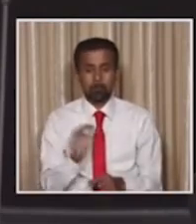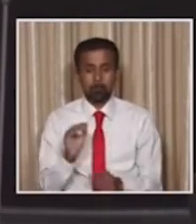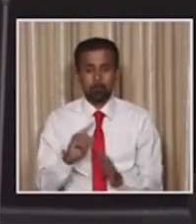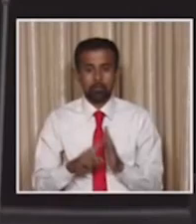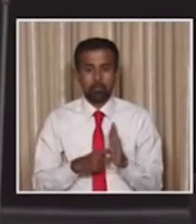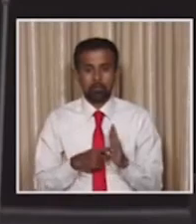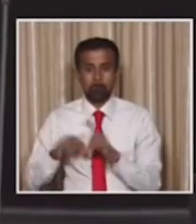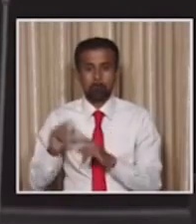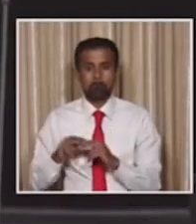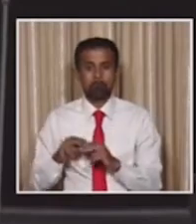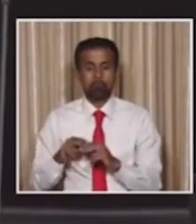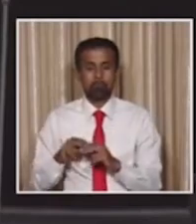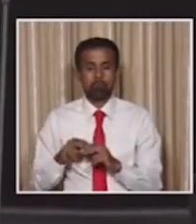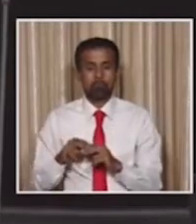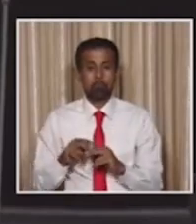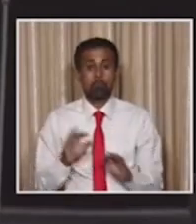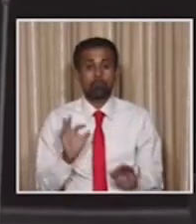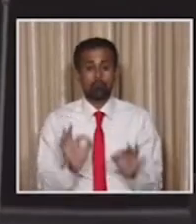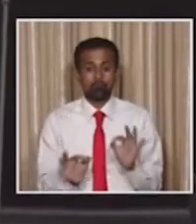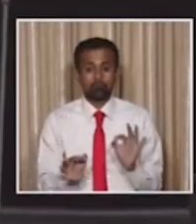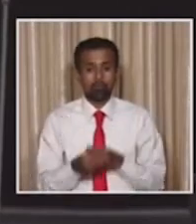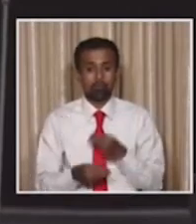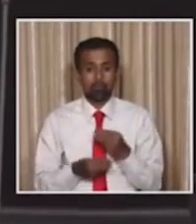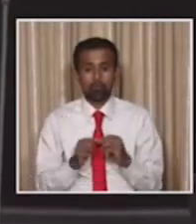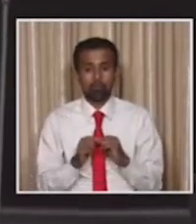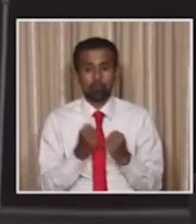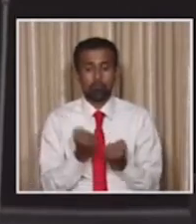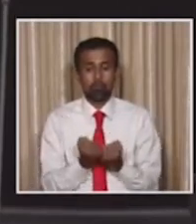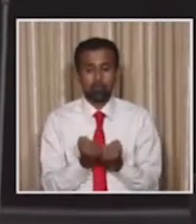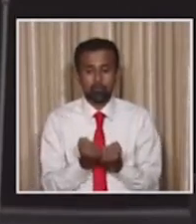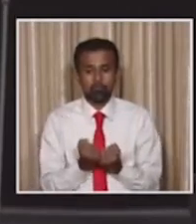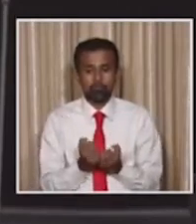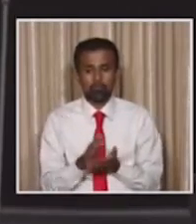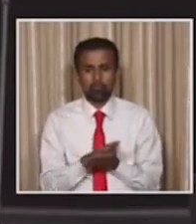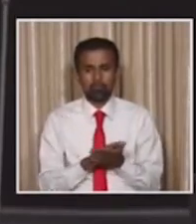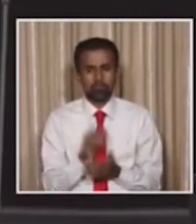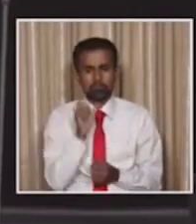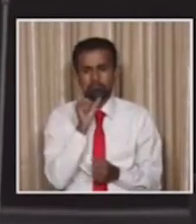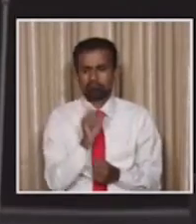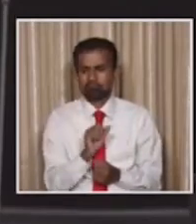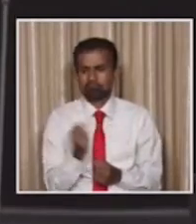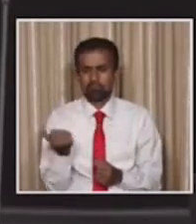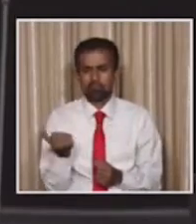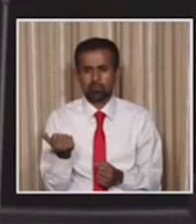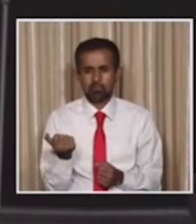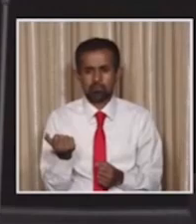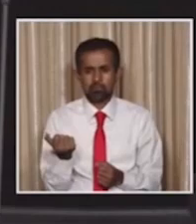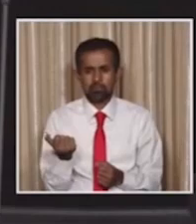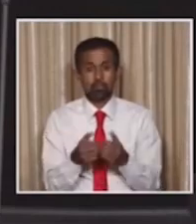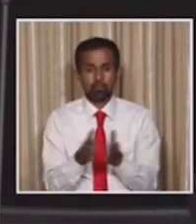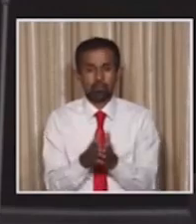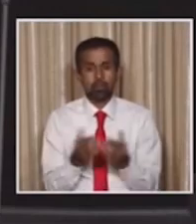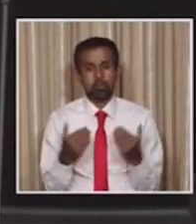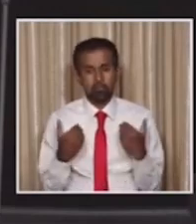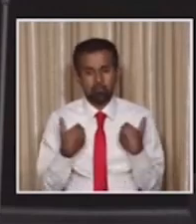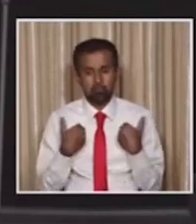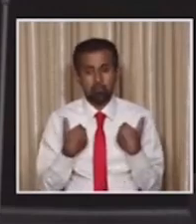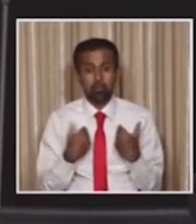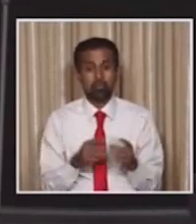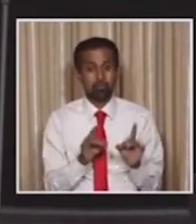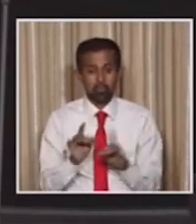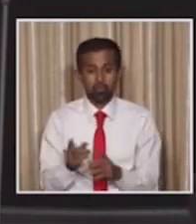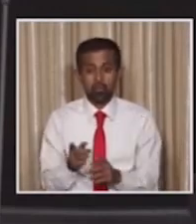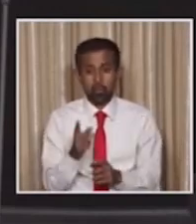கம்பெனிகள் மனிதாபிமானத்துடன் ஜனாதிபதி அவர்களுடைய வேண்டுகோளை ஏற்று நாட்டினுடைய இந்த உழைப்புக்கேற்ற ஊதியத்தை வழங்கக்கூடிய ஏற்பாடுகளை உடனே